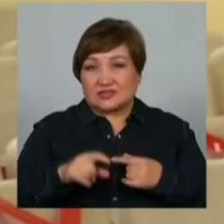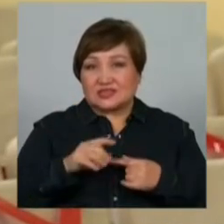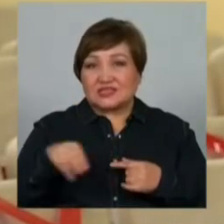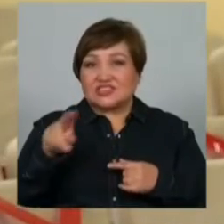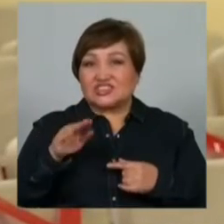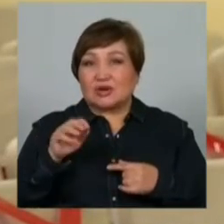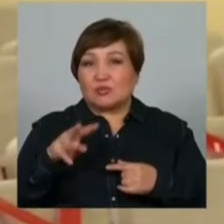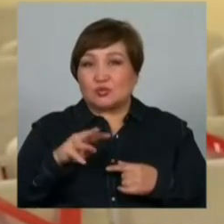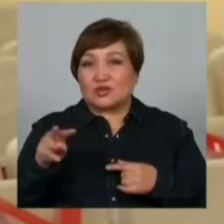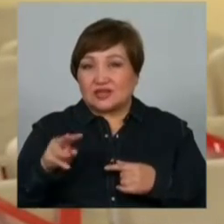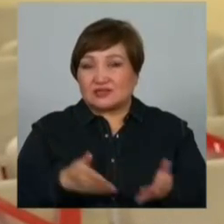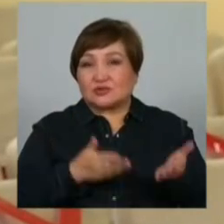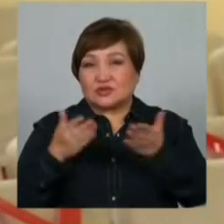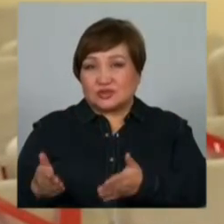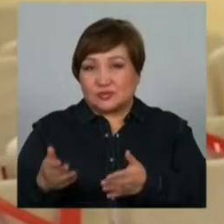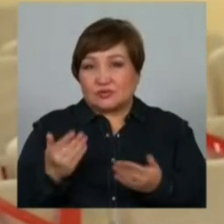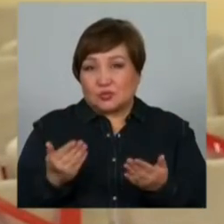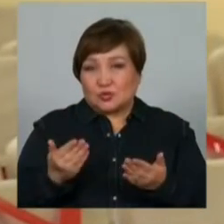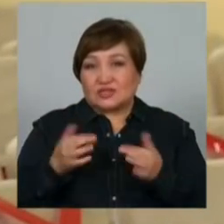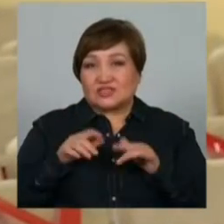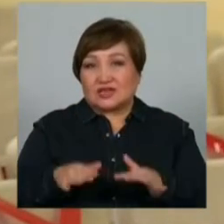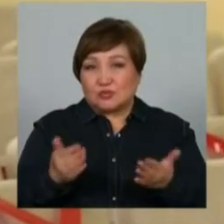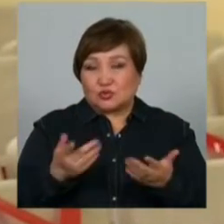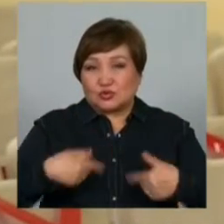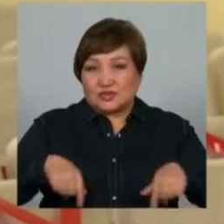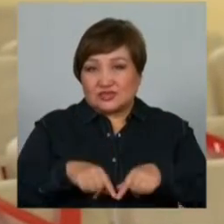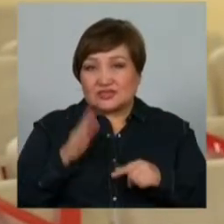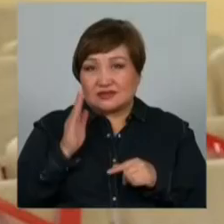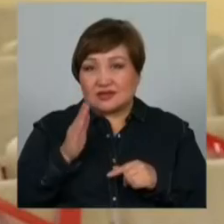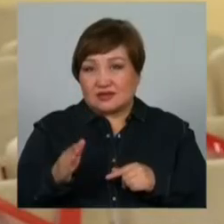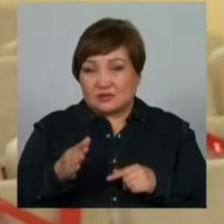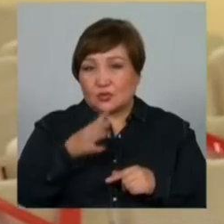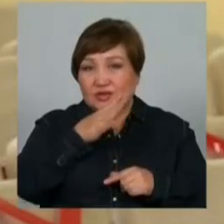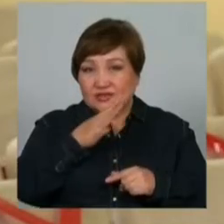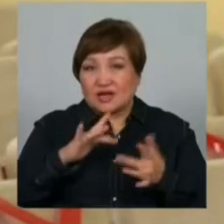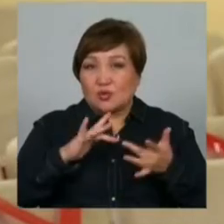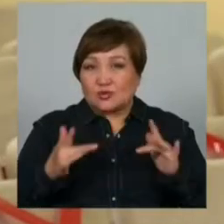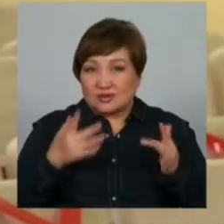ұйымдастырып, бүгін шара ұйымдастырылды. Бұл шара енді алдағы уақытта өз онлайн түрде жалғасын табатын болады.